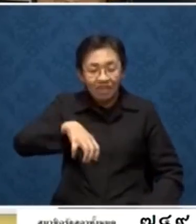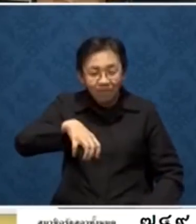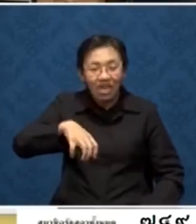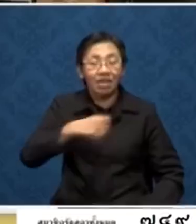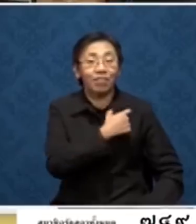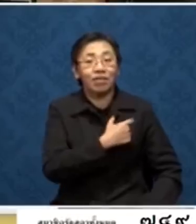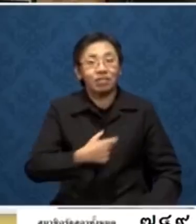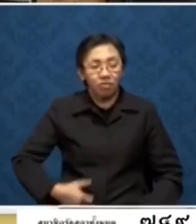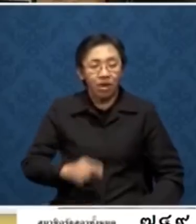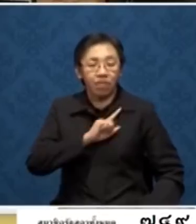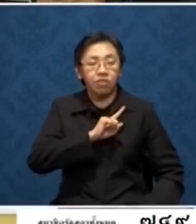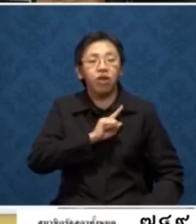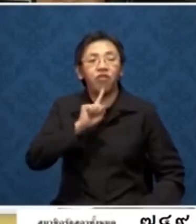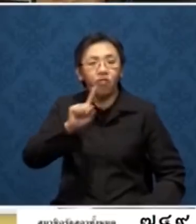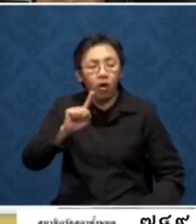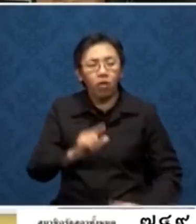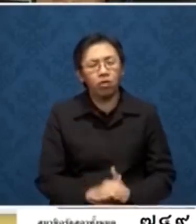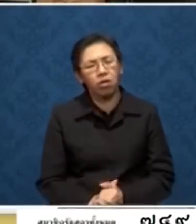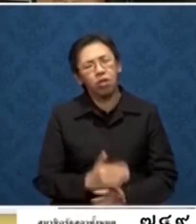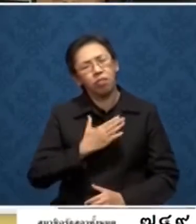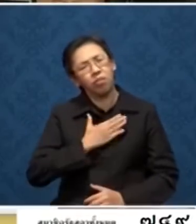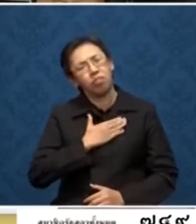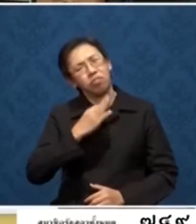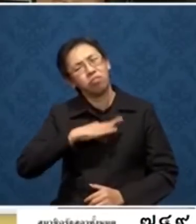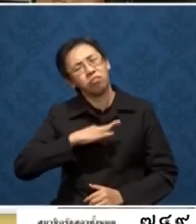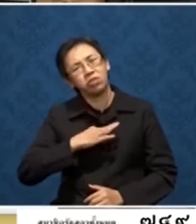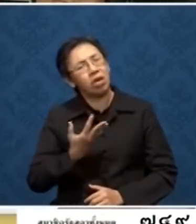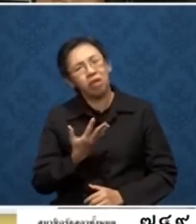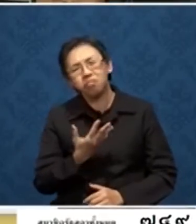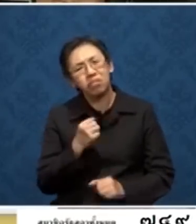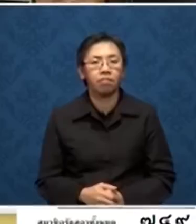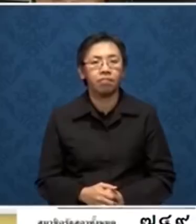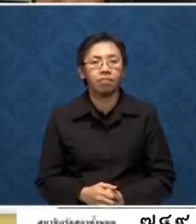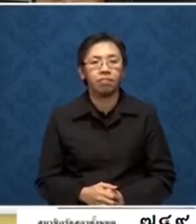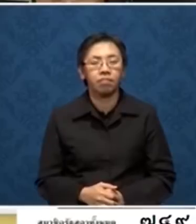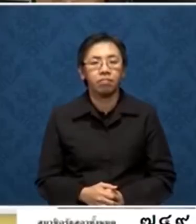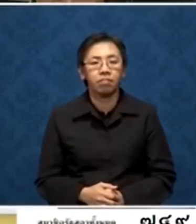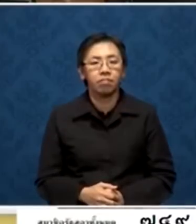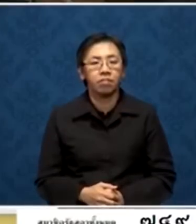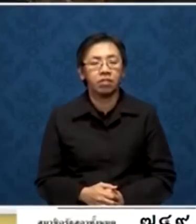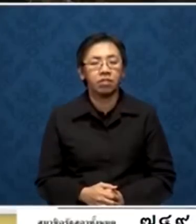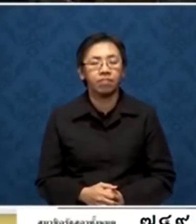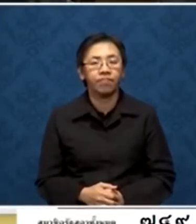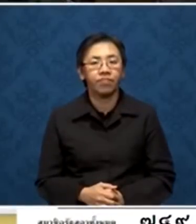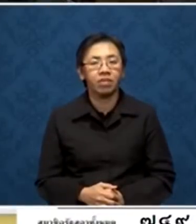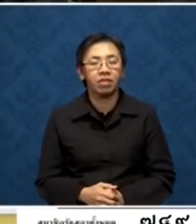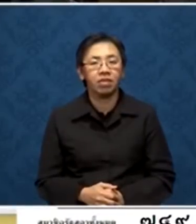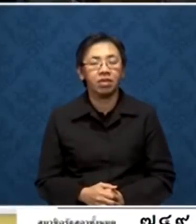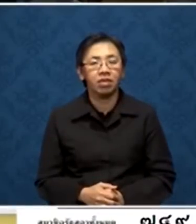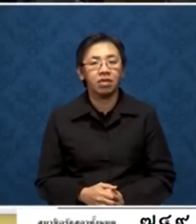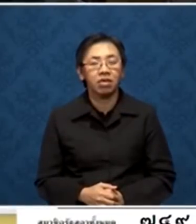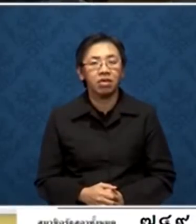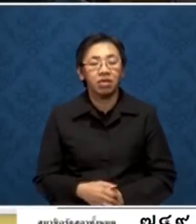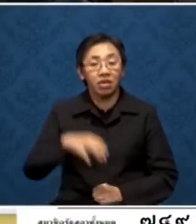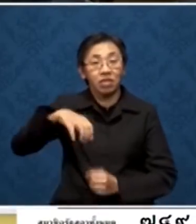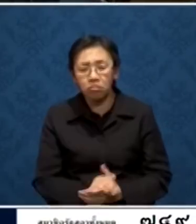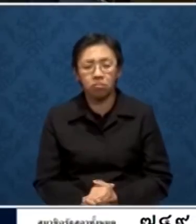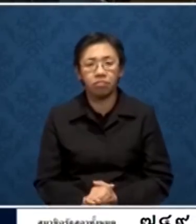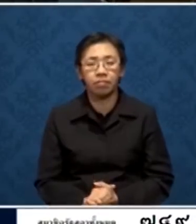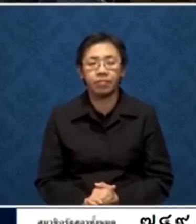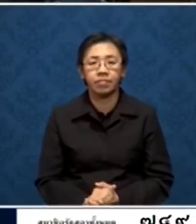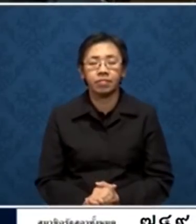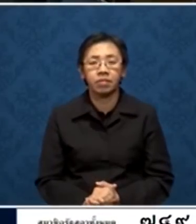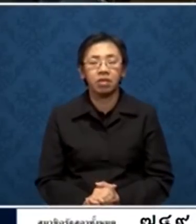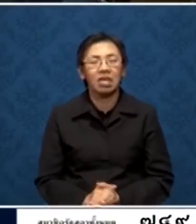มาตรา 112เรียนด้วยความเคารพครับมันเป็นไปไม่ได้สถาบันพระมหากษัตริย์ไม่มาฟ้องลูกบ้านตัวเองหรอกครับ